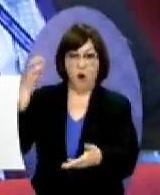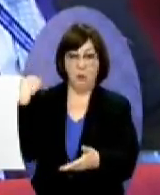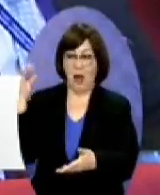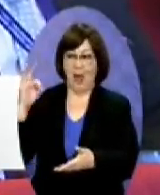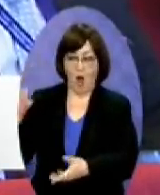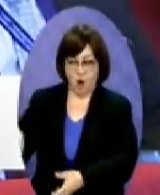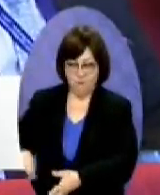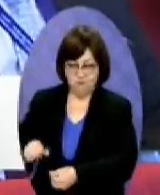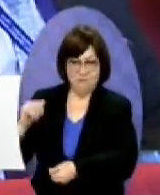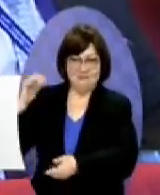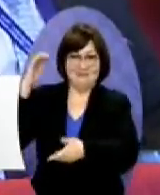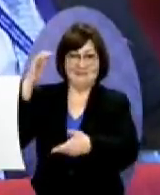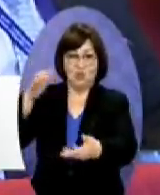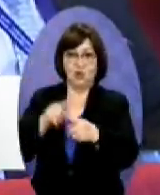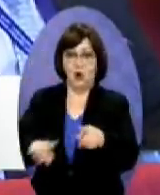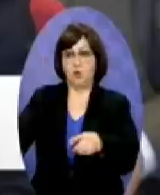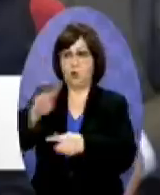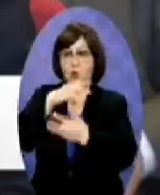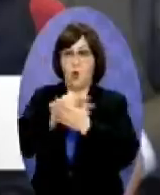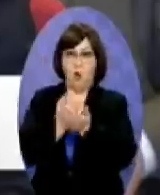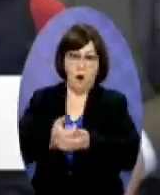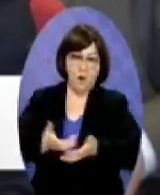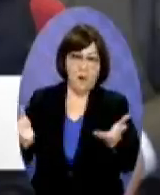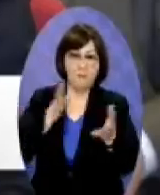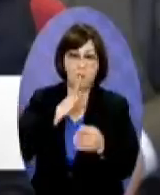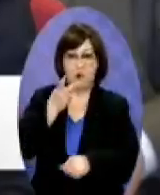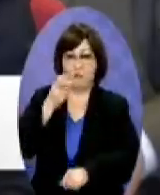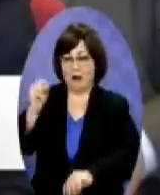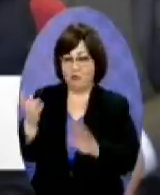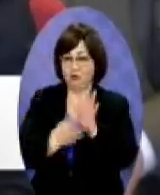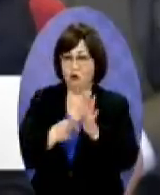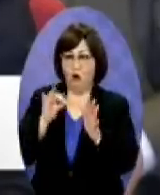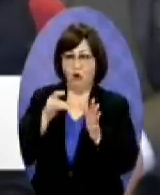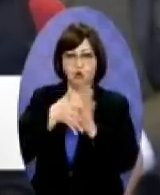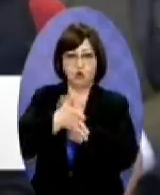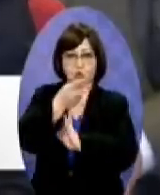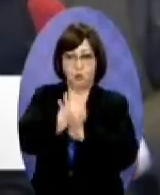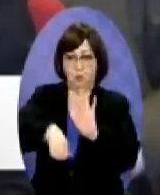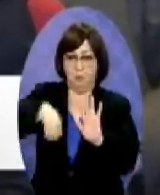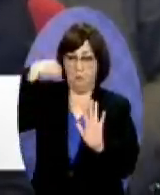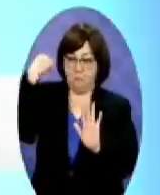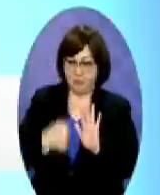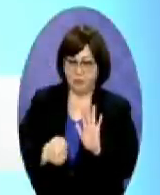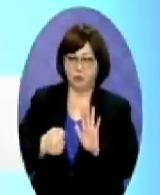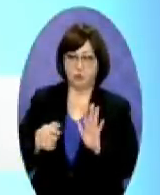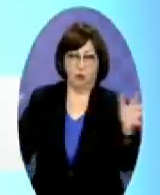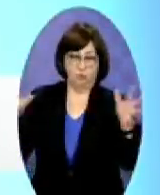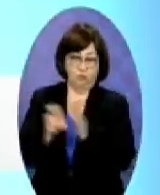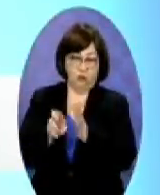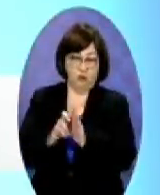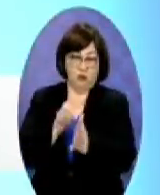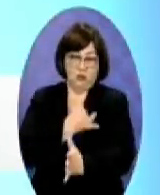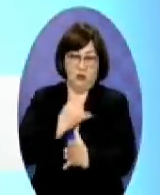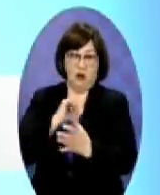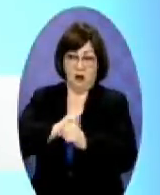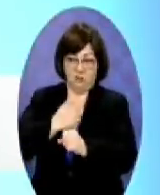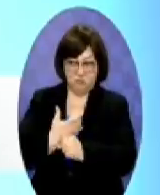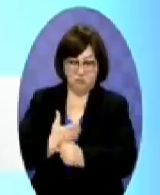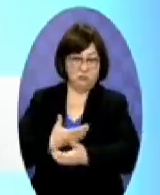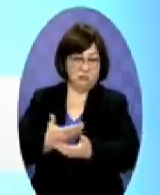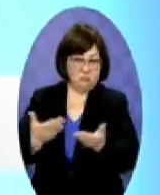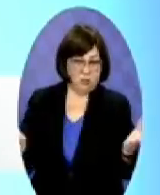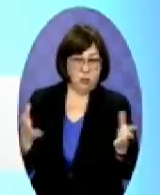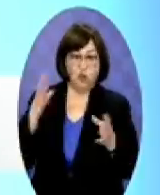нутагт хийгдгээр 2019 оны төсөв батлагдсан. Энэ бол томоохон боломж, итгэл хариуцлага. Харин төсвийн сахилга